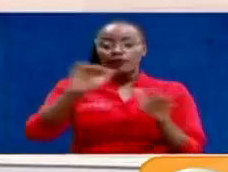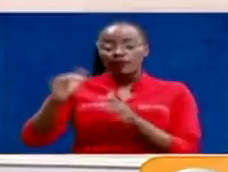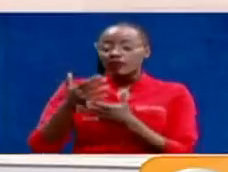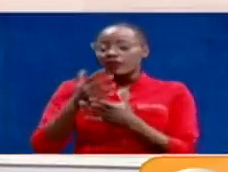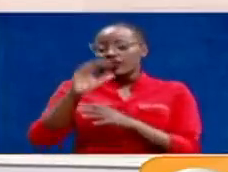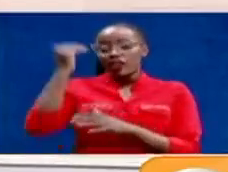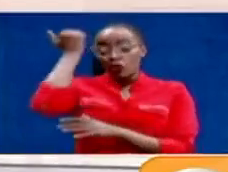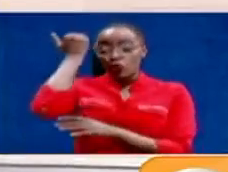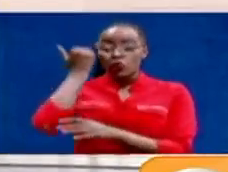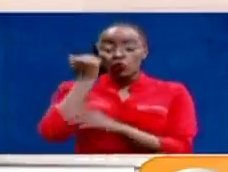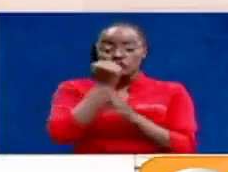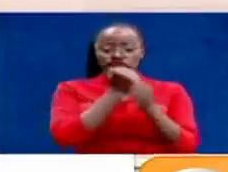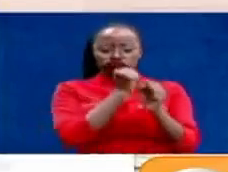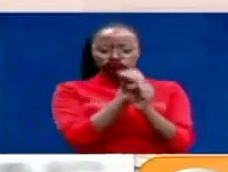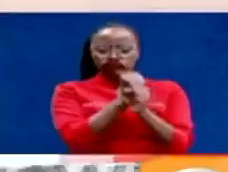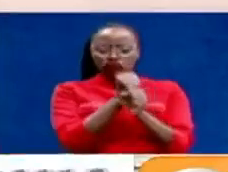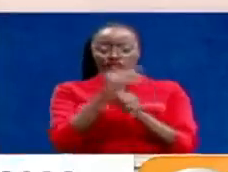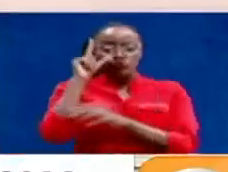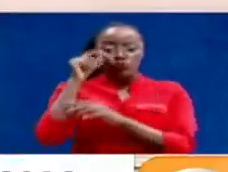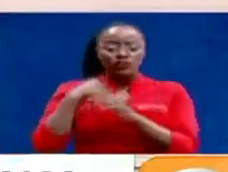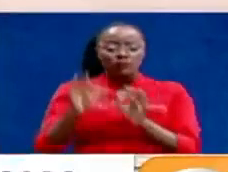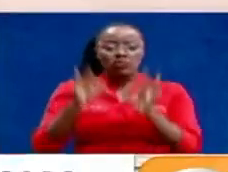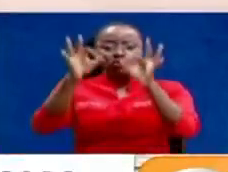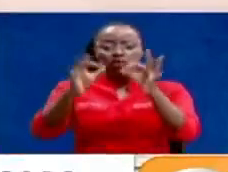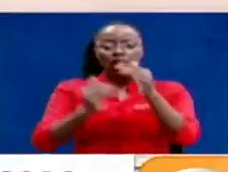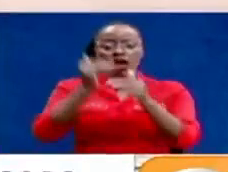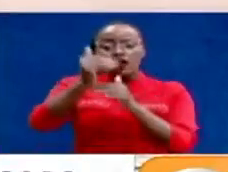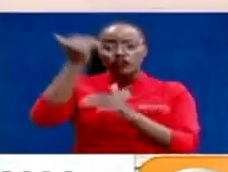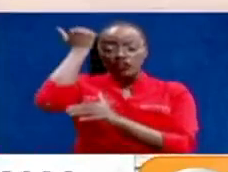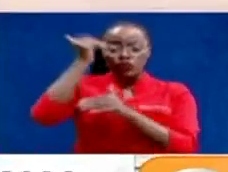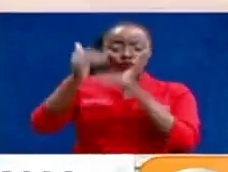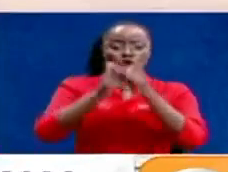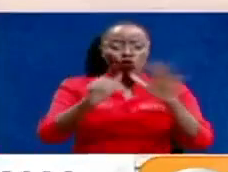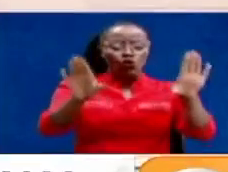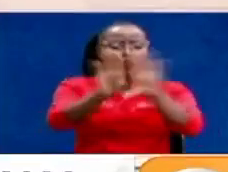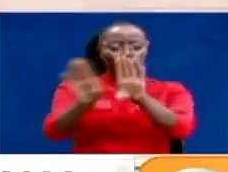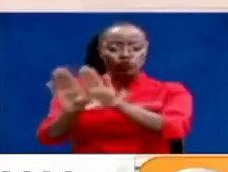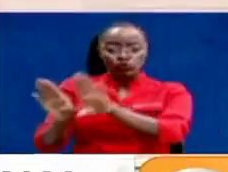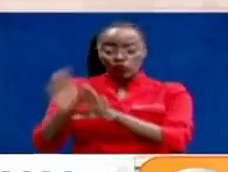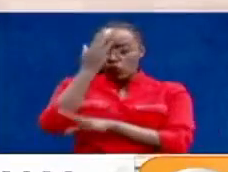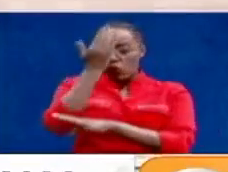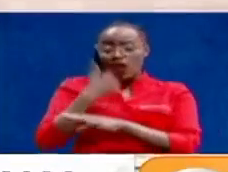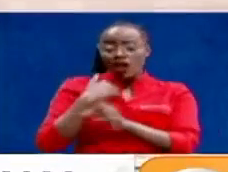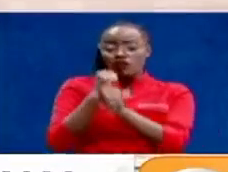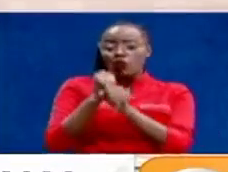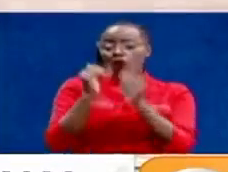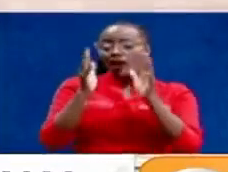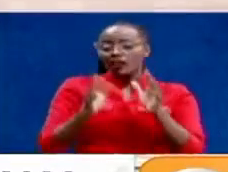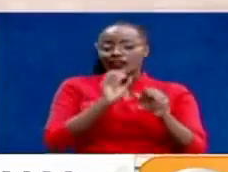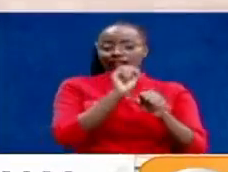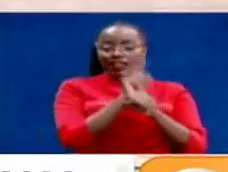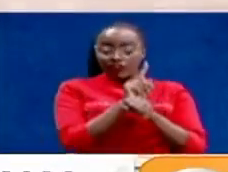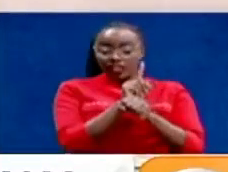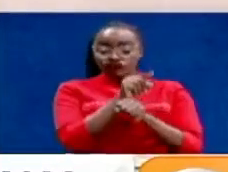Shughuli za mahakama katika kaunti ya Mombasa zimeahirishwa kwa muda baada ya mahakama zote kufungwa kufuatia wafanyikazi 11